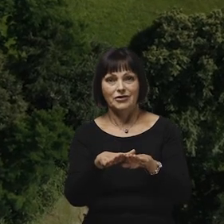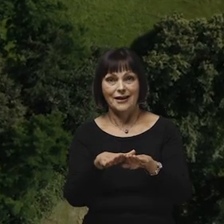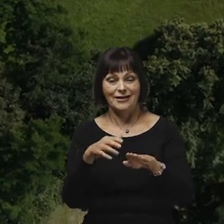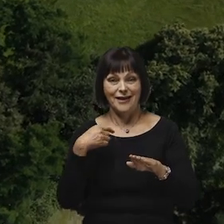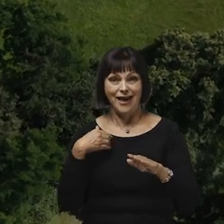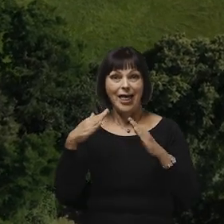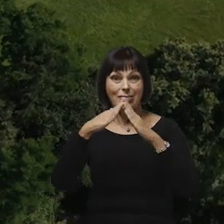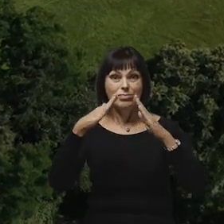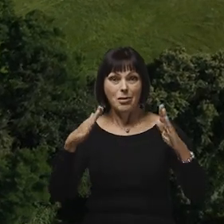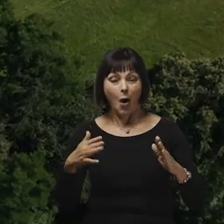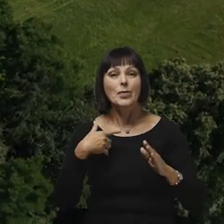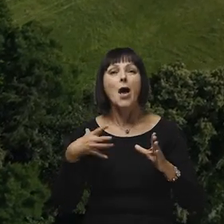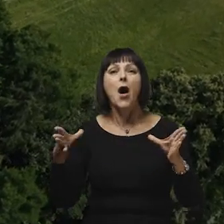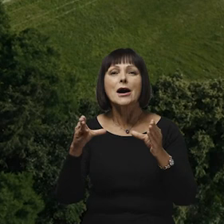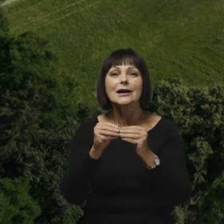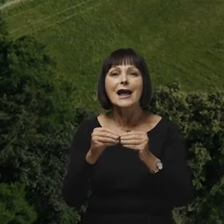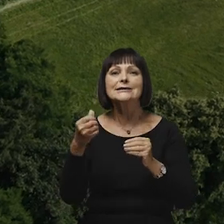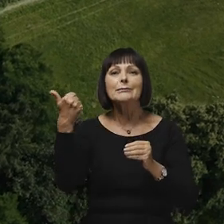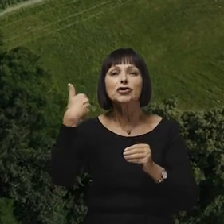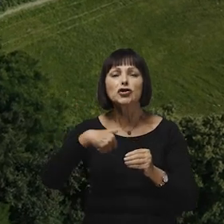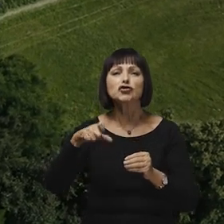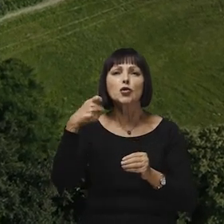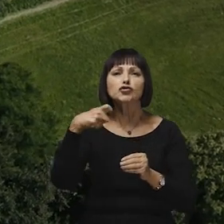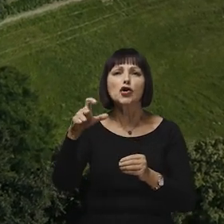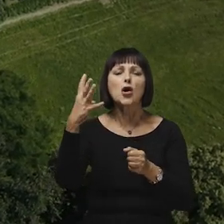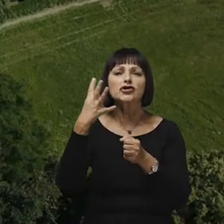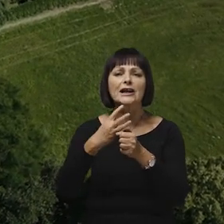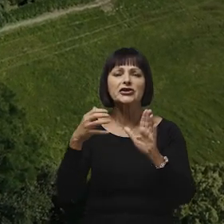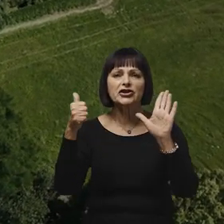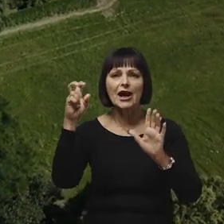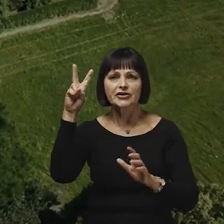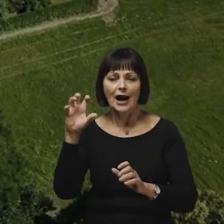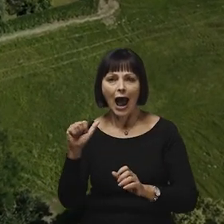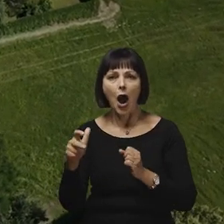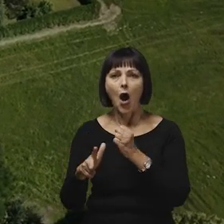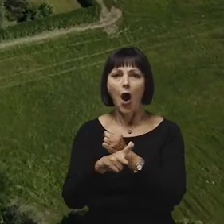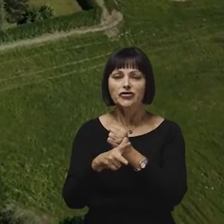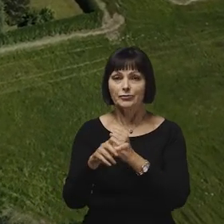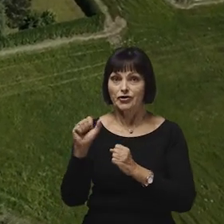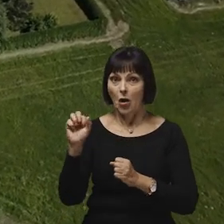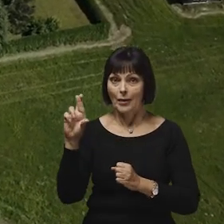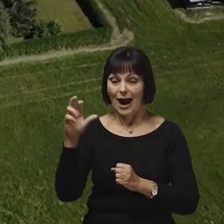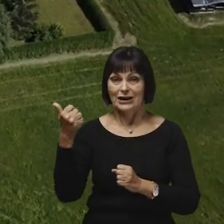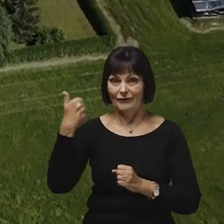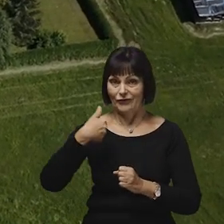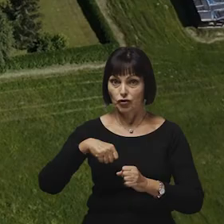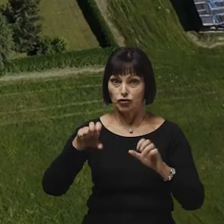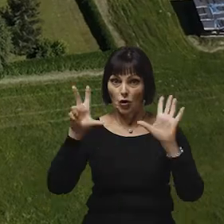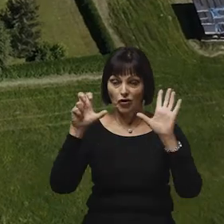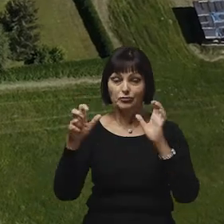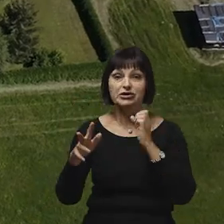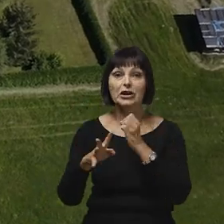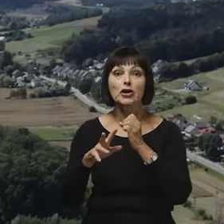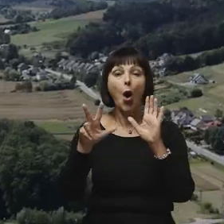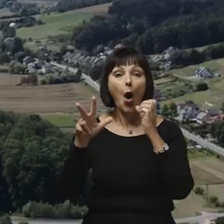Posiadłość Paderewskiego obejmowała łącznie 1146 hektarów i 80 arów. W